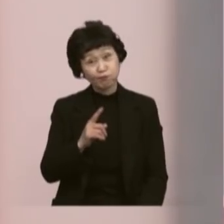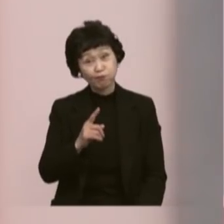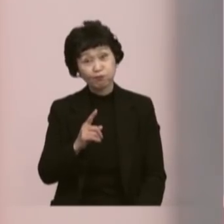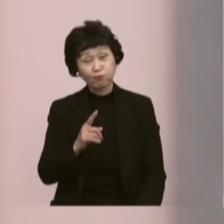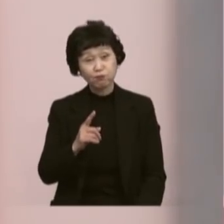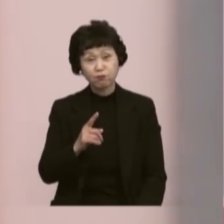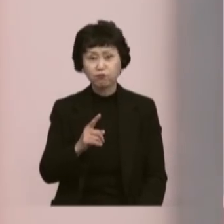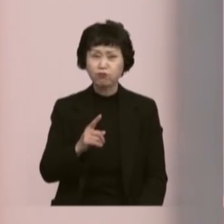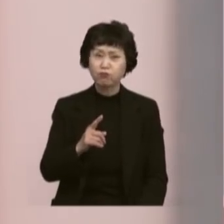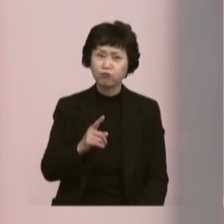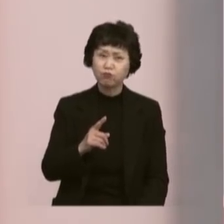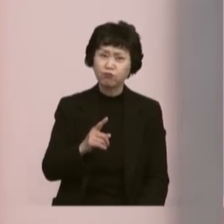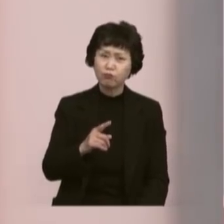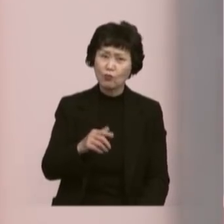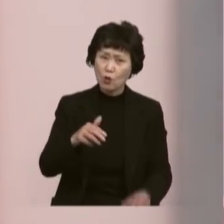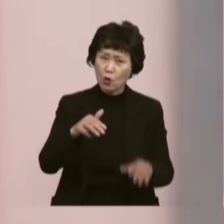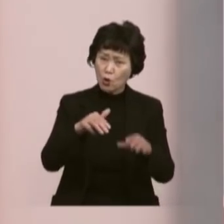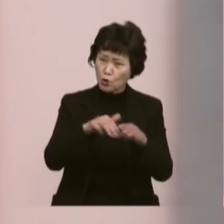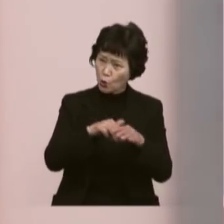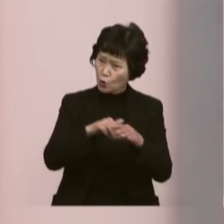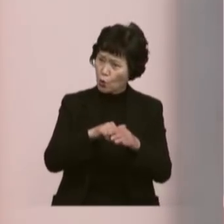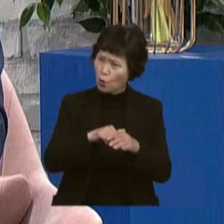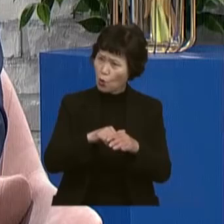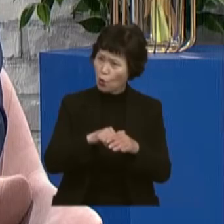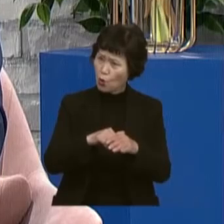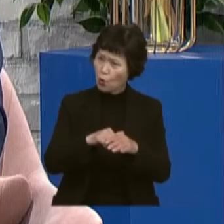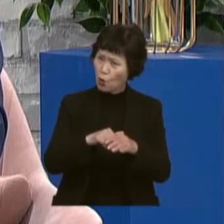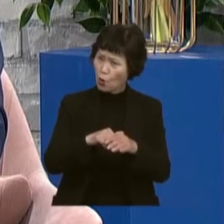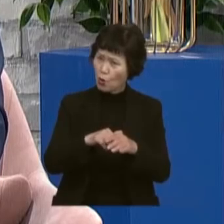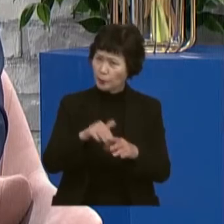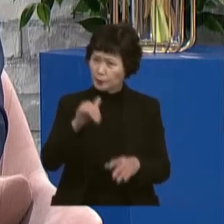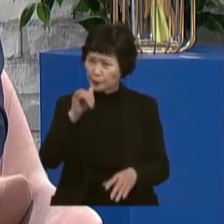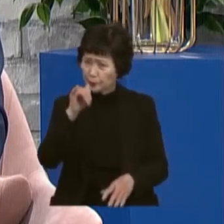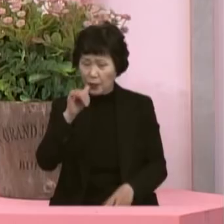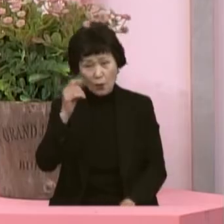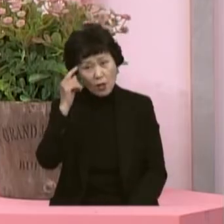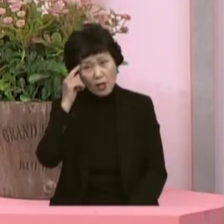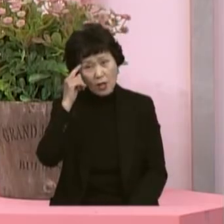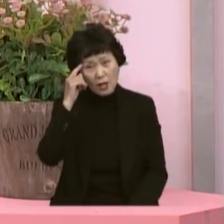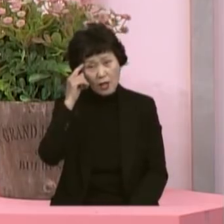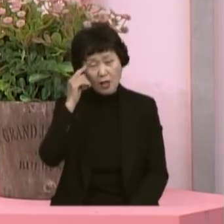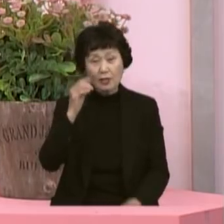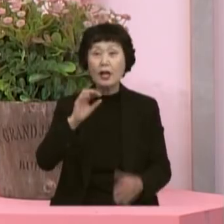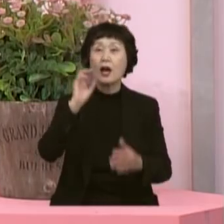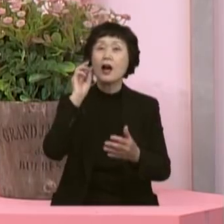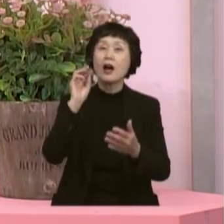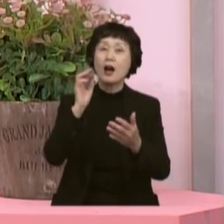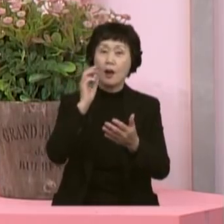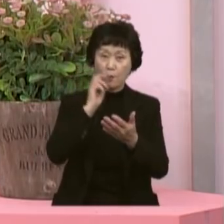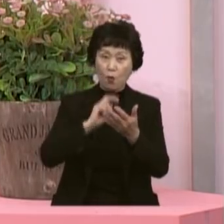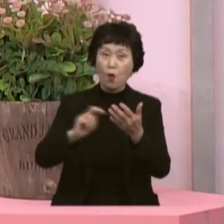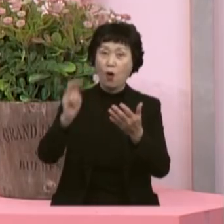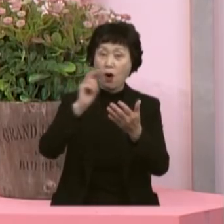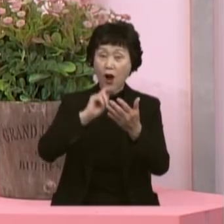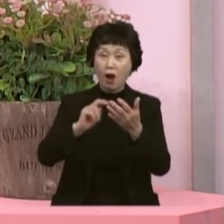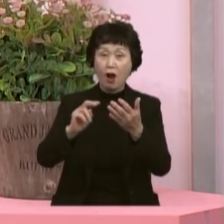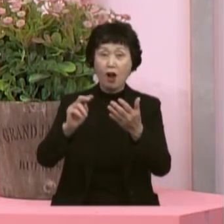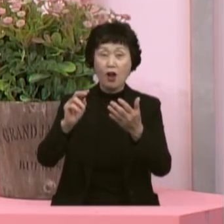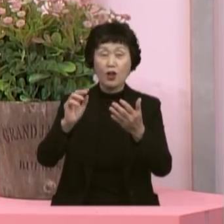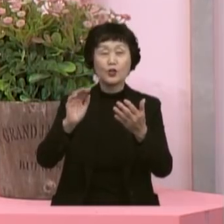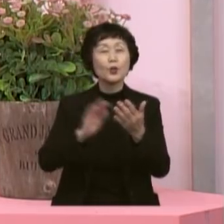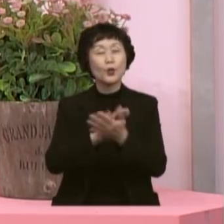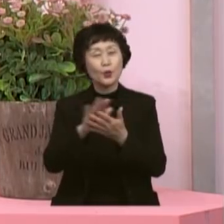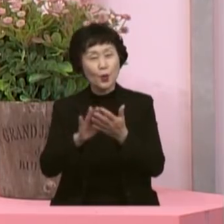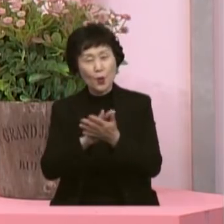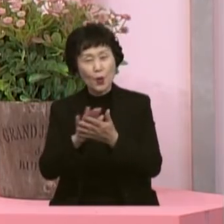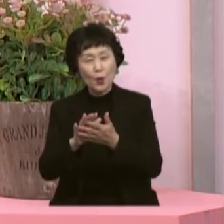아버지 인생이 어떻게 저렇게 그게 종교의 심취가 되지? 근데 저는 성가대에서 맨날 놀고 못된 짓 하고